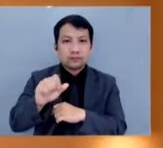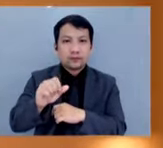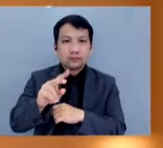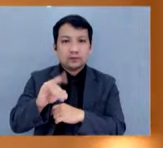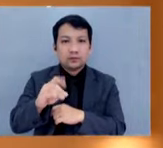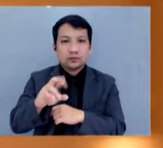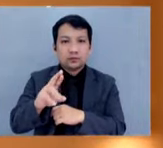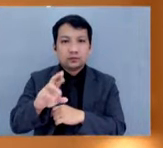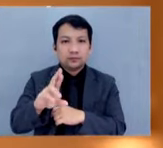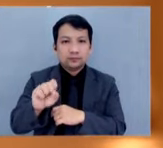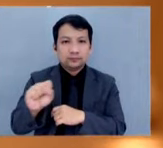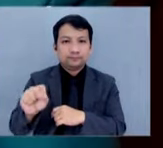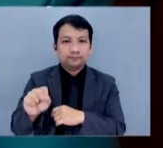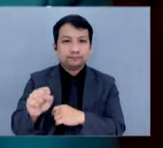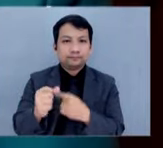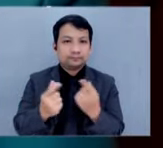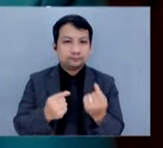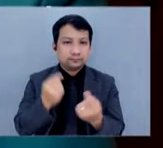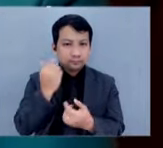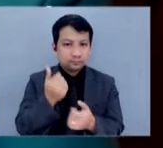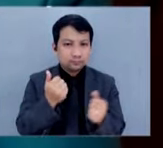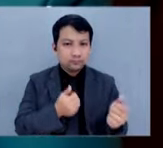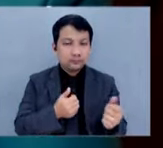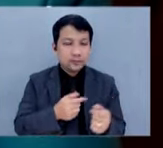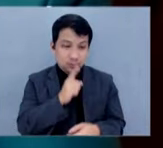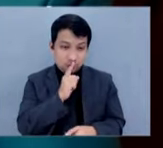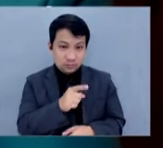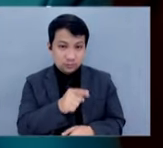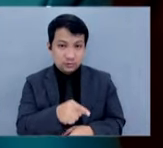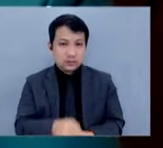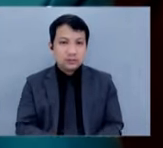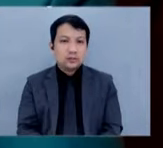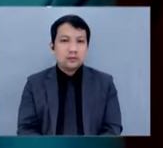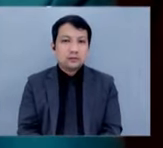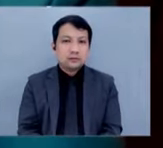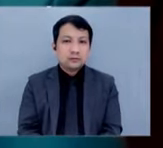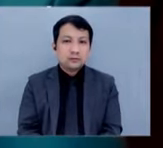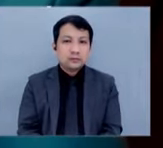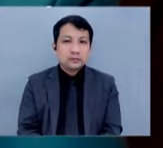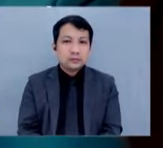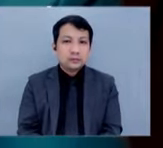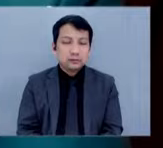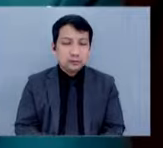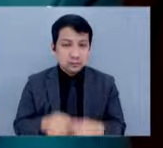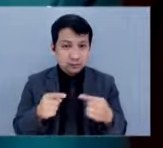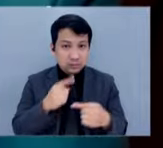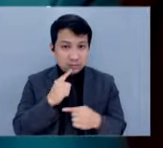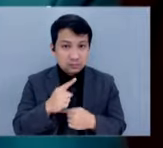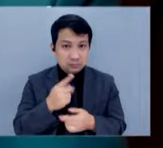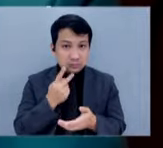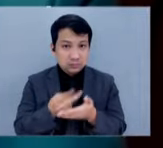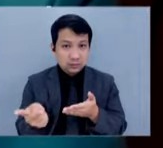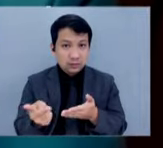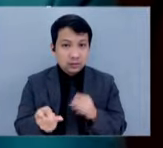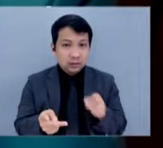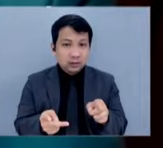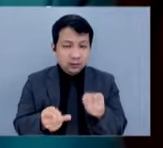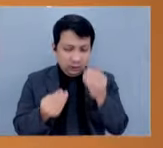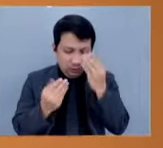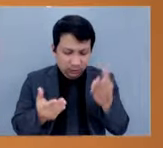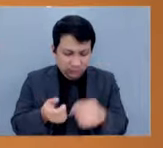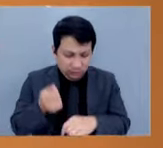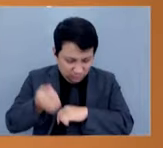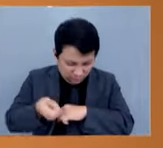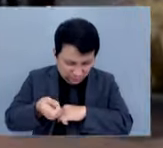may ipapagawa ko sa'yo. Siguraduhin mo hindi ka papalpa ka. Dahil kapag pumalpa ka, ikaw ang aatulan ko ng